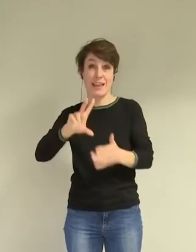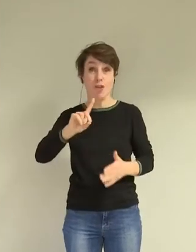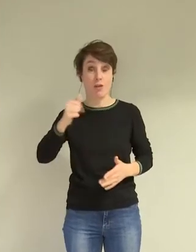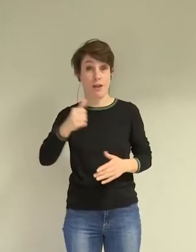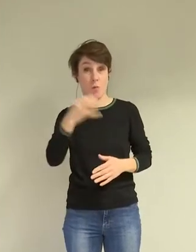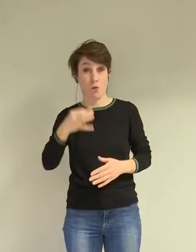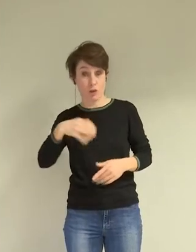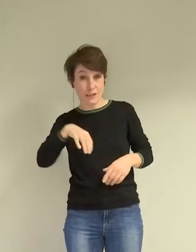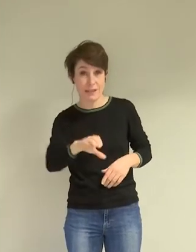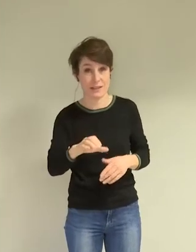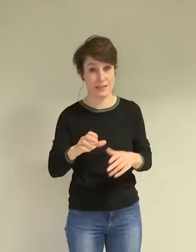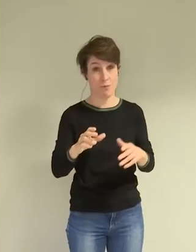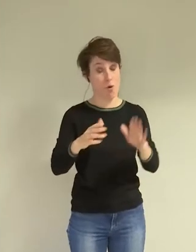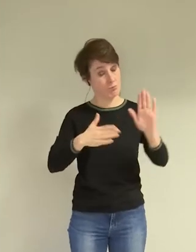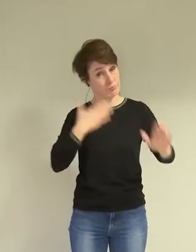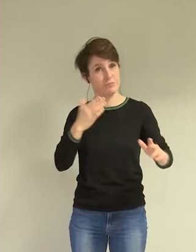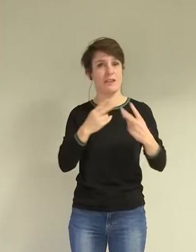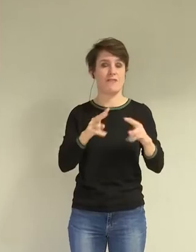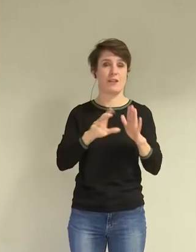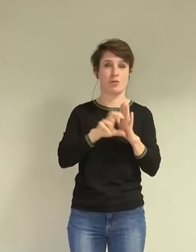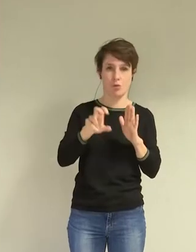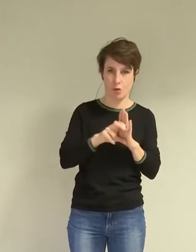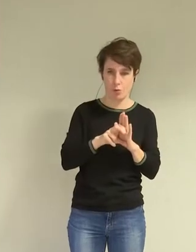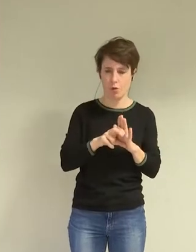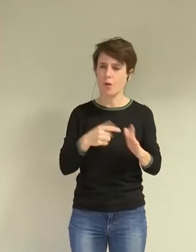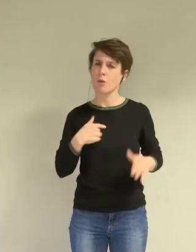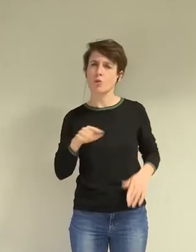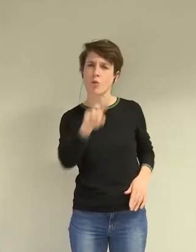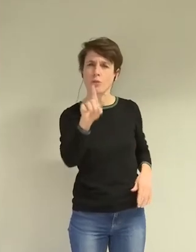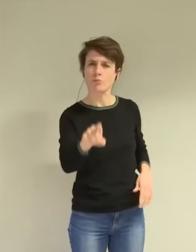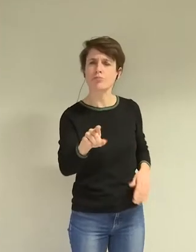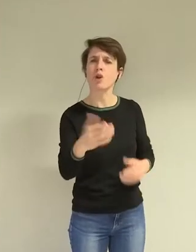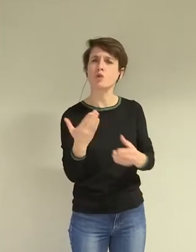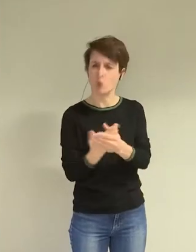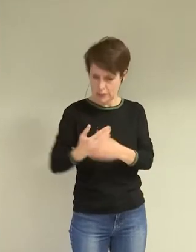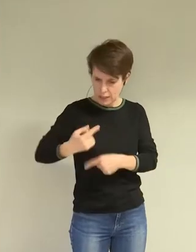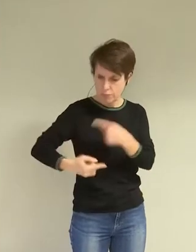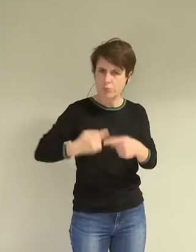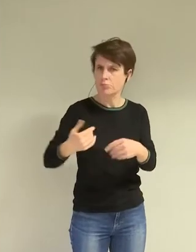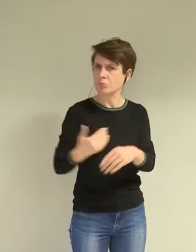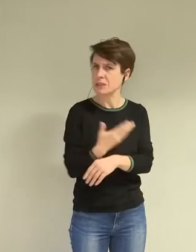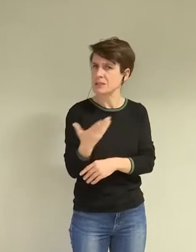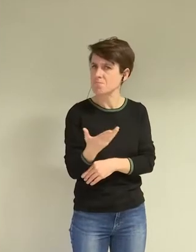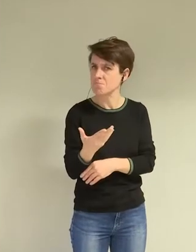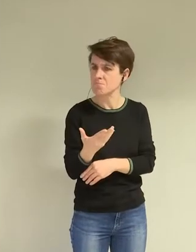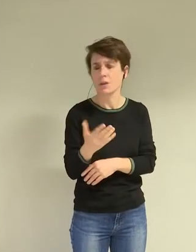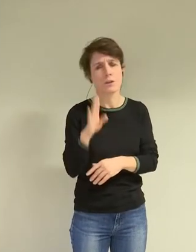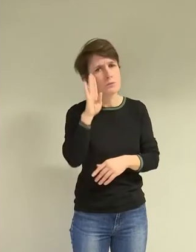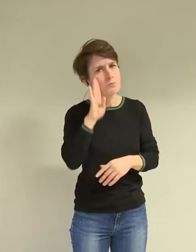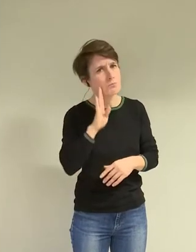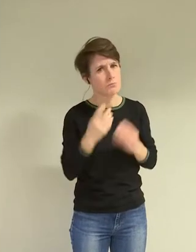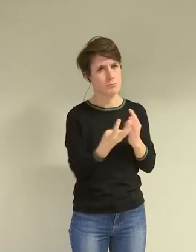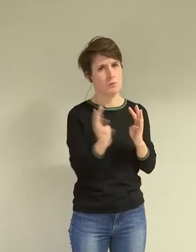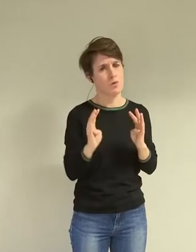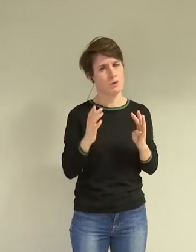l'année en cours je souhaite donc vous interrogé aujourd'hui sur l'état d'avancement de ce dossier en effet notre conseil mérite à tout le moins d'être